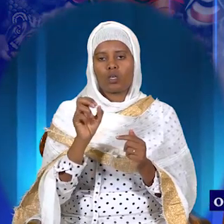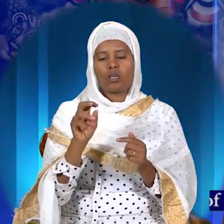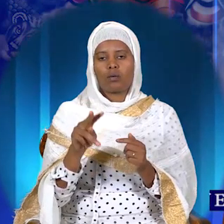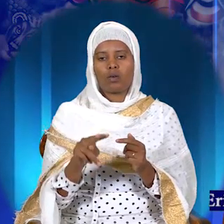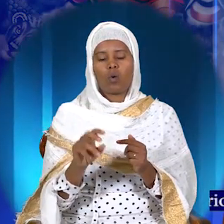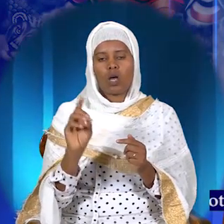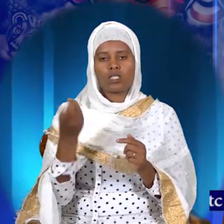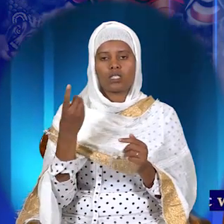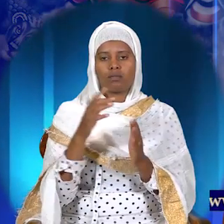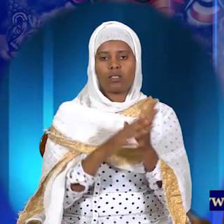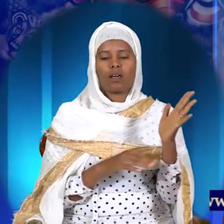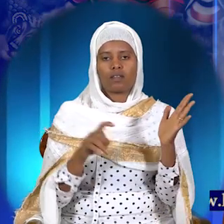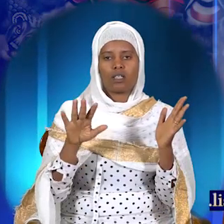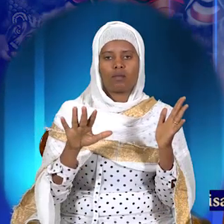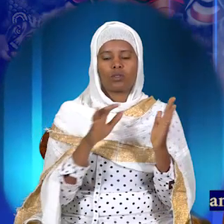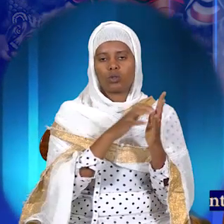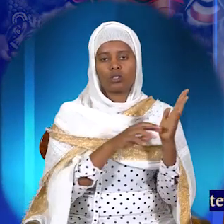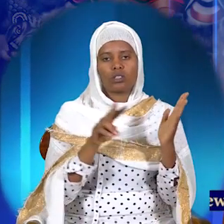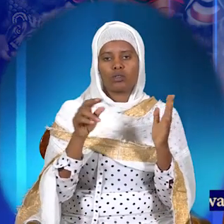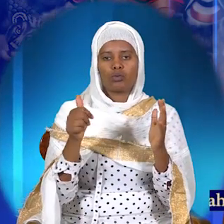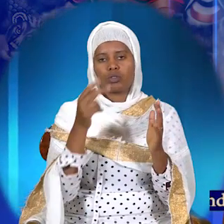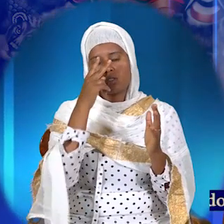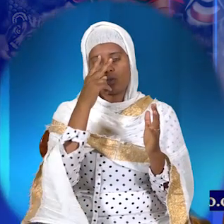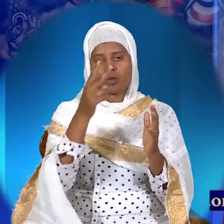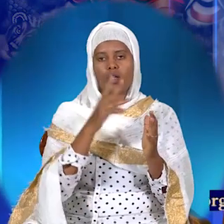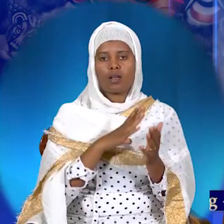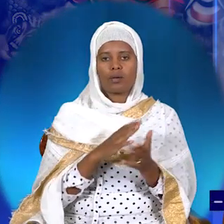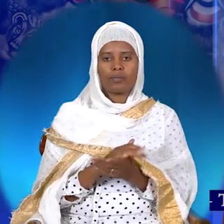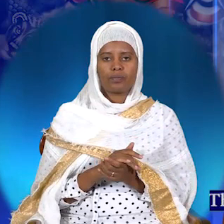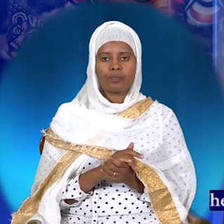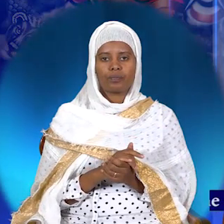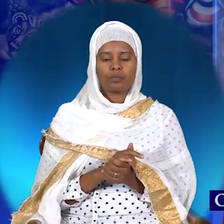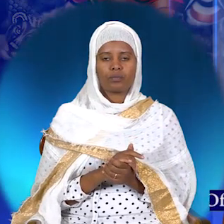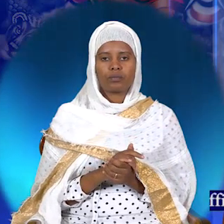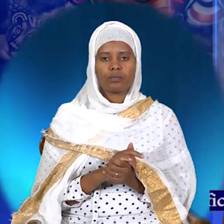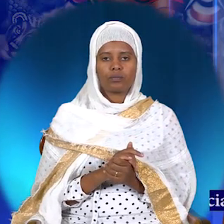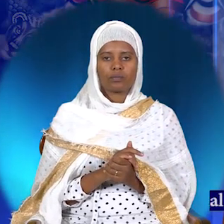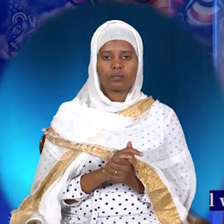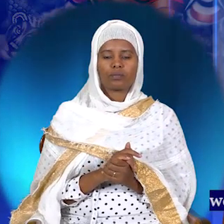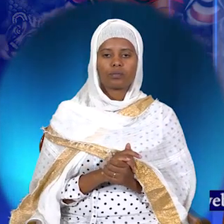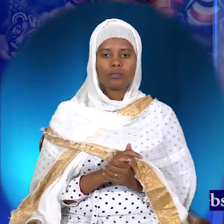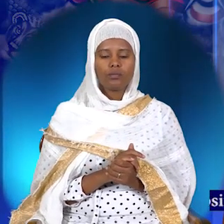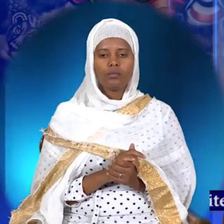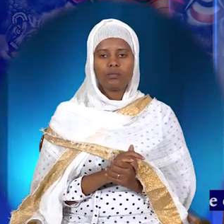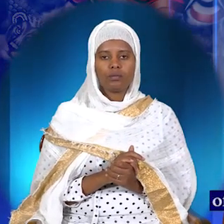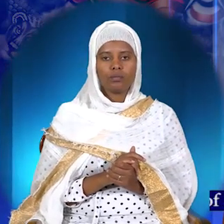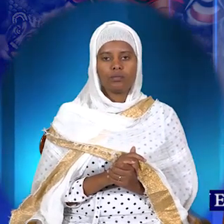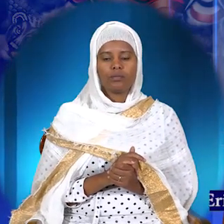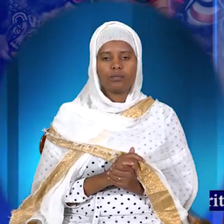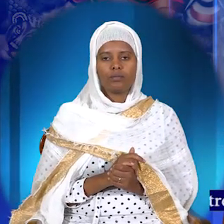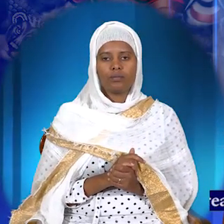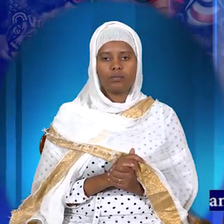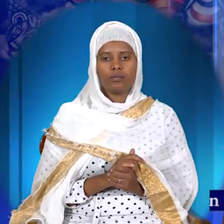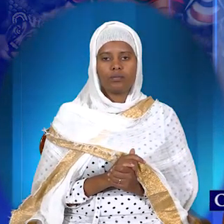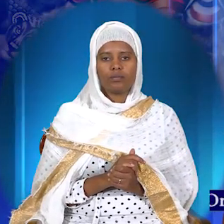ኣብ ወንጀለ ዮሃንስ ምዕራፍ 15 ፍቕዲ 26 ብከምዚ የረዳኣና ወንጀለ ዮሃንስ ምዕራፍ 15 ኣብ